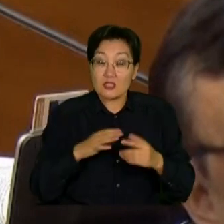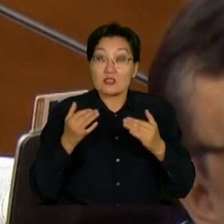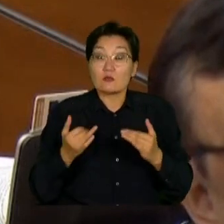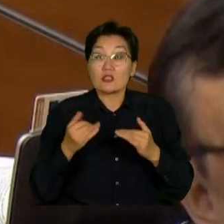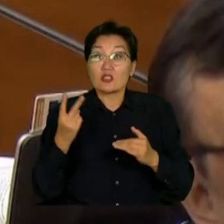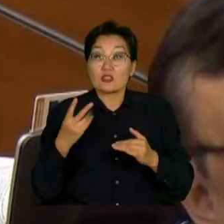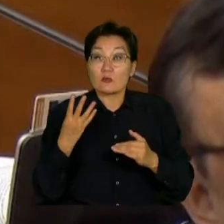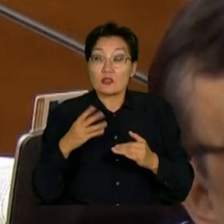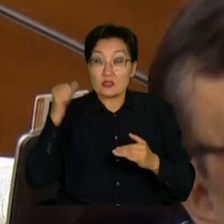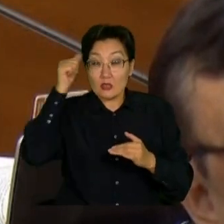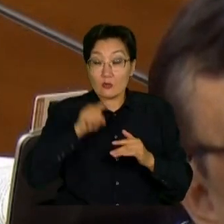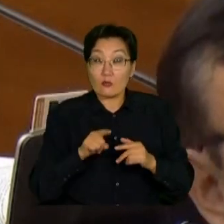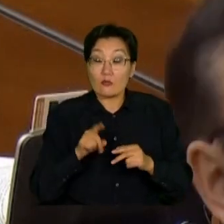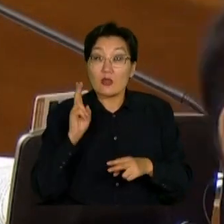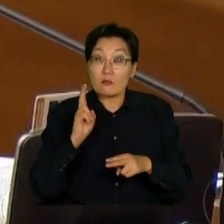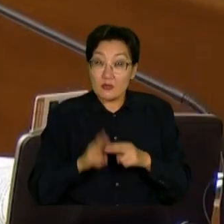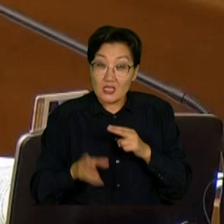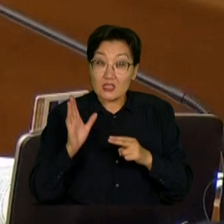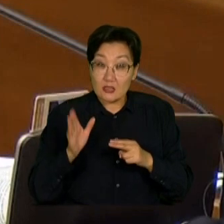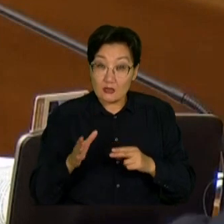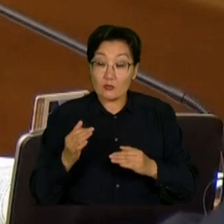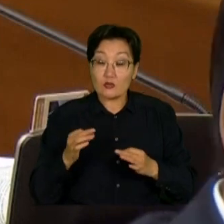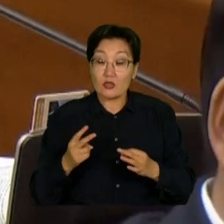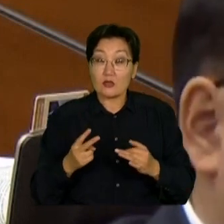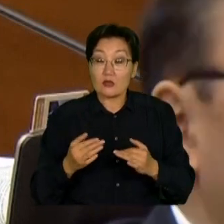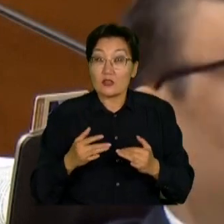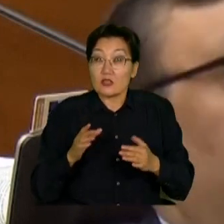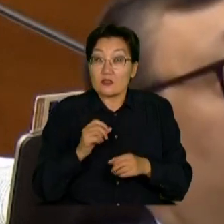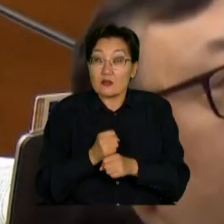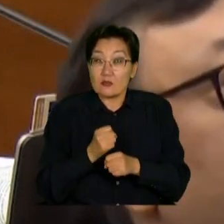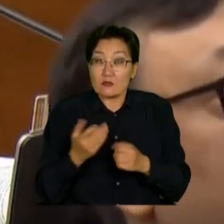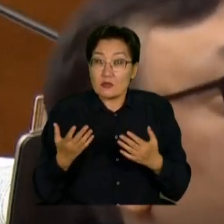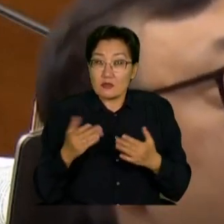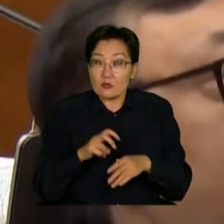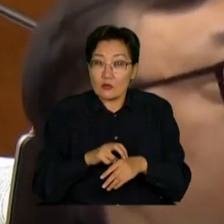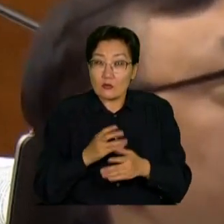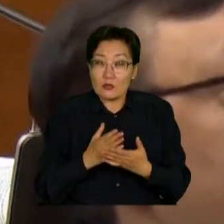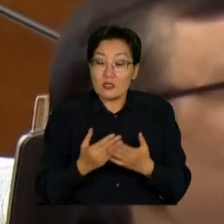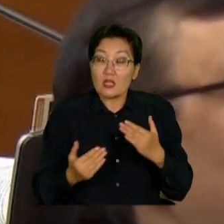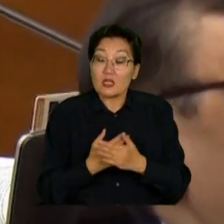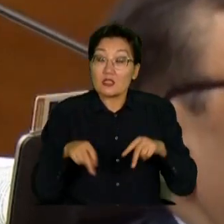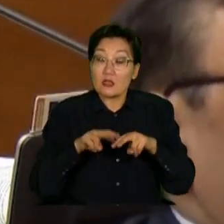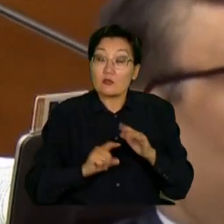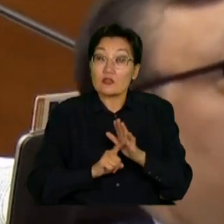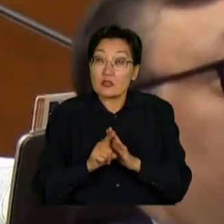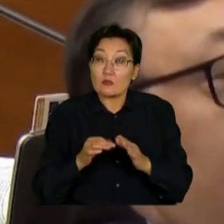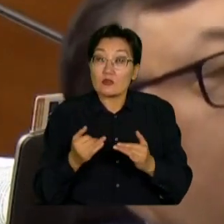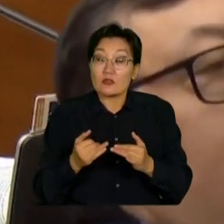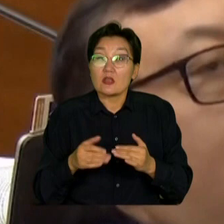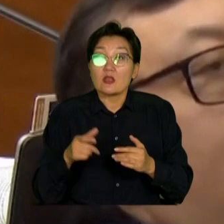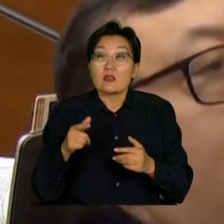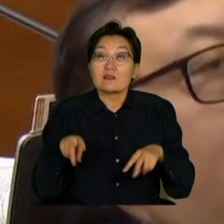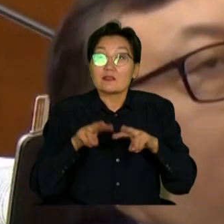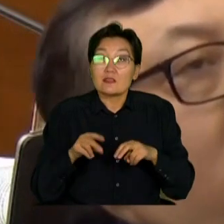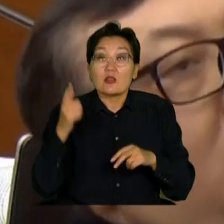қазір 24 жылдан бері бітеді деп отыр. Олар екі көздері бақырайып қорқып отыр қазір. Бізді қайта тексере бастайды. Ол білесіз тексеру